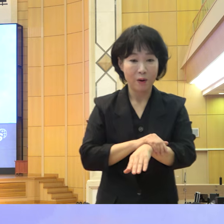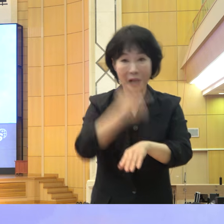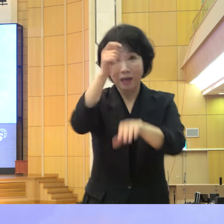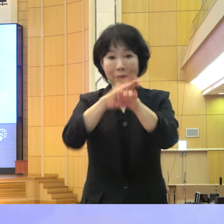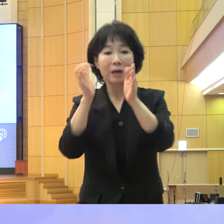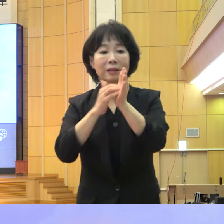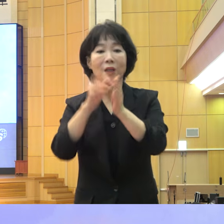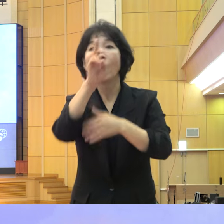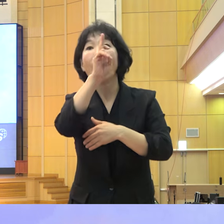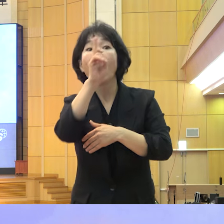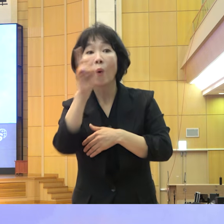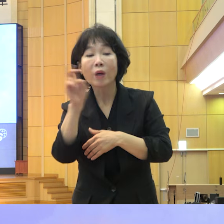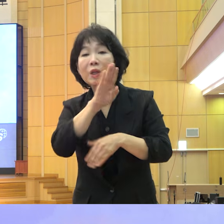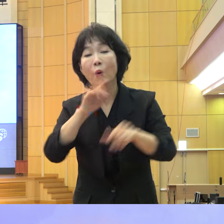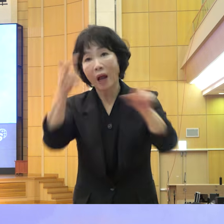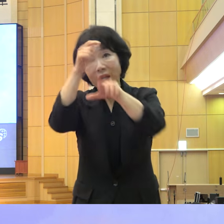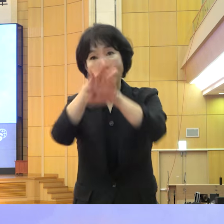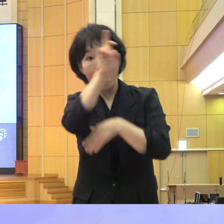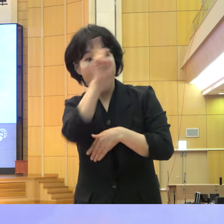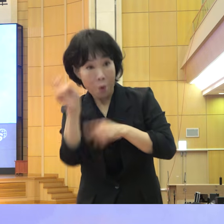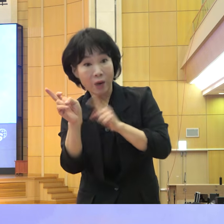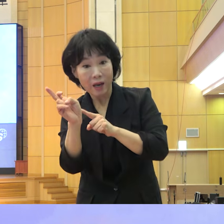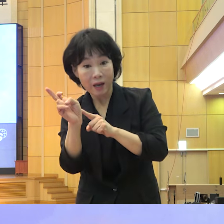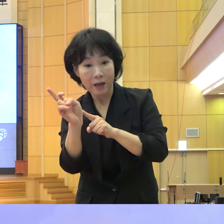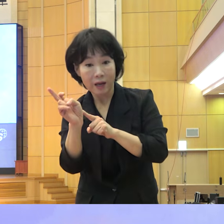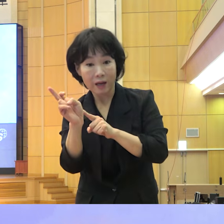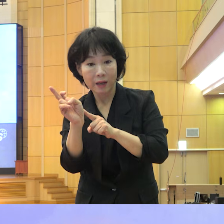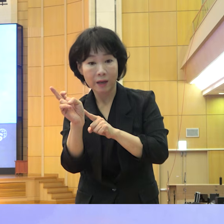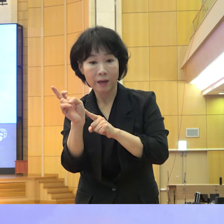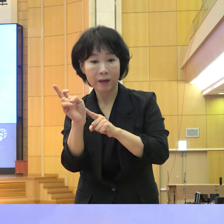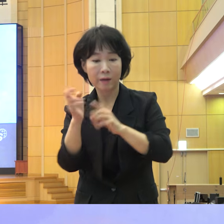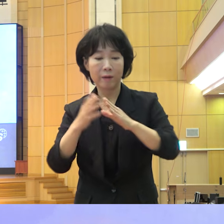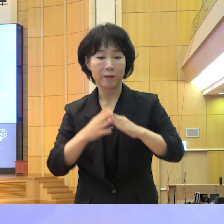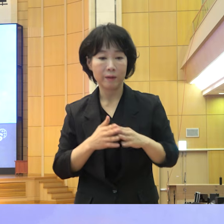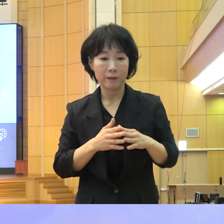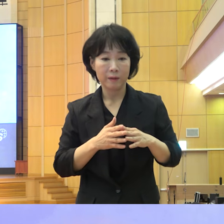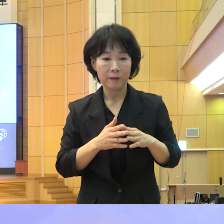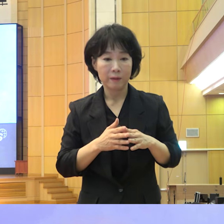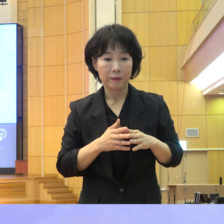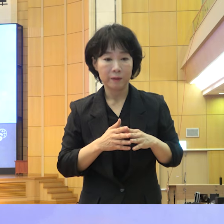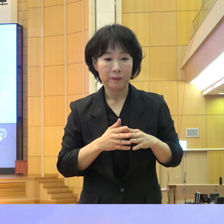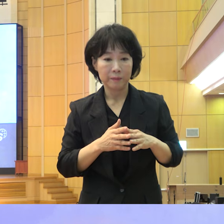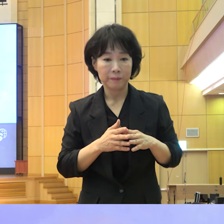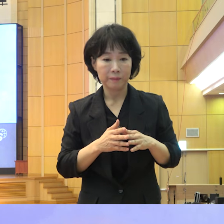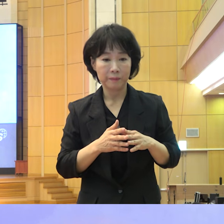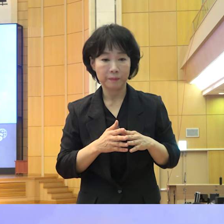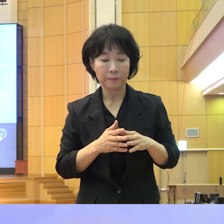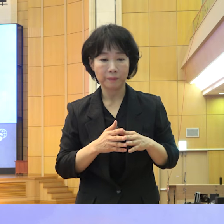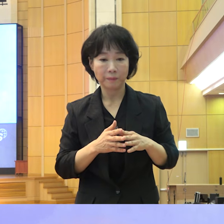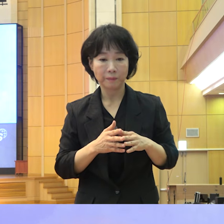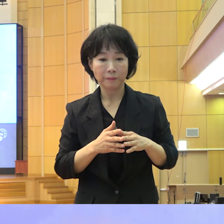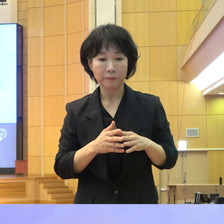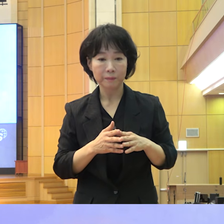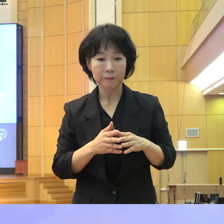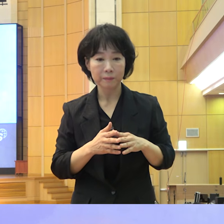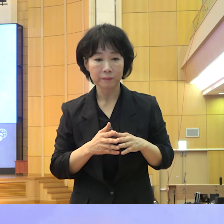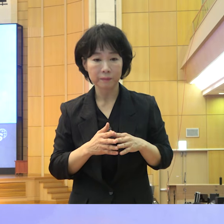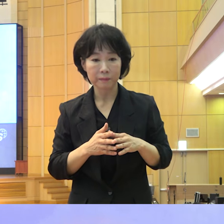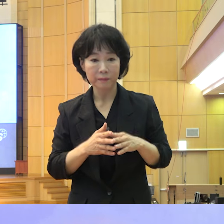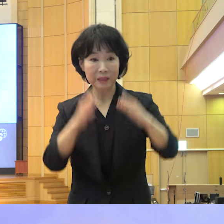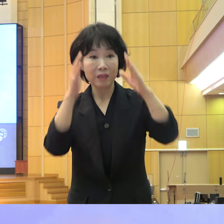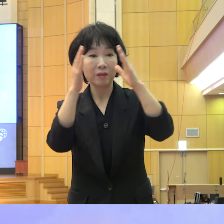예배도 그날 오후에, 주일날 오후에 가서 전심 먹고 가서, 교회에서 전심 먹고 가가지고 가서 그 차려놨던